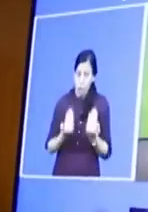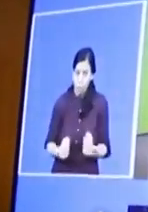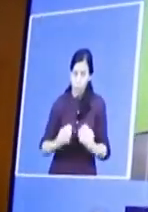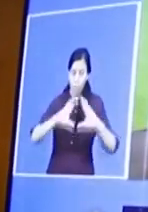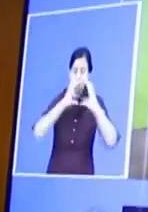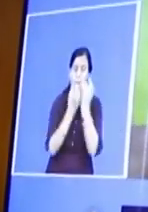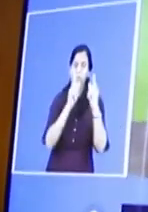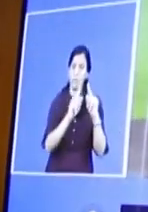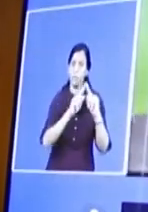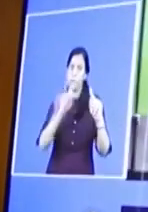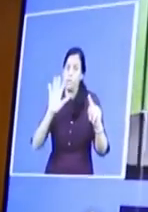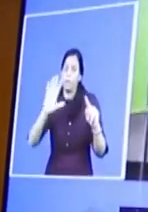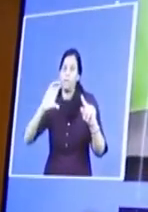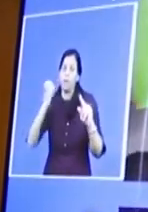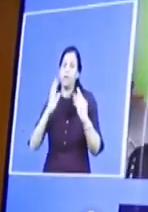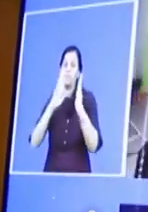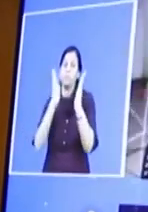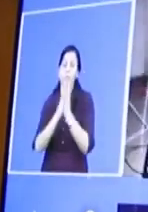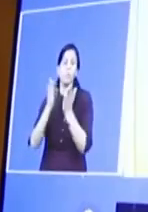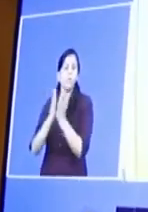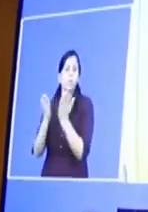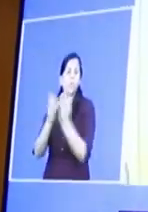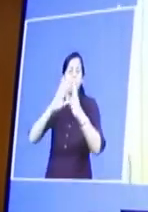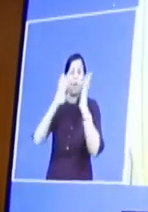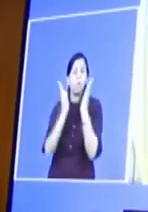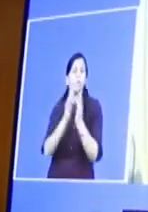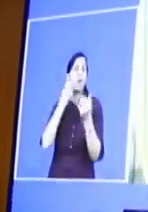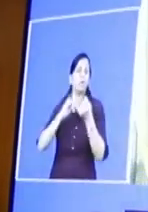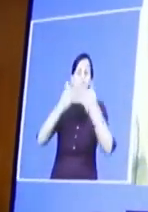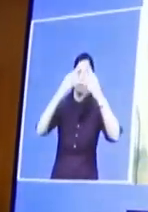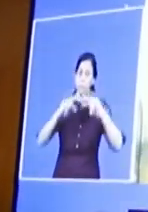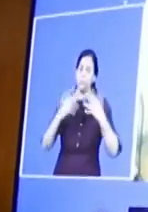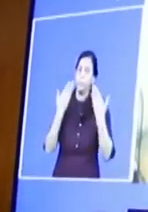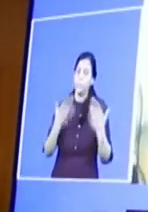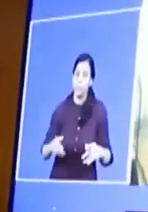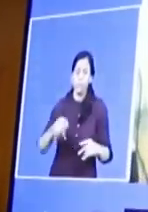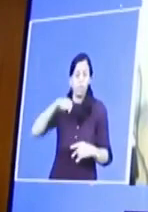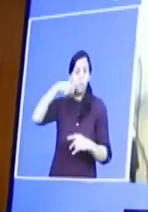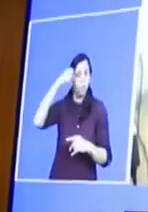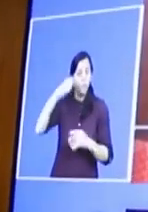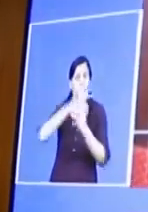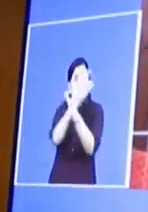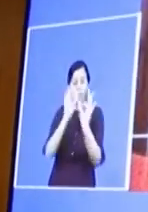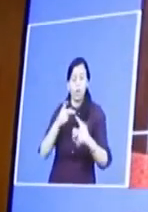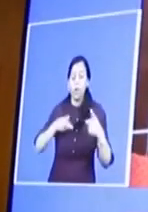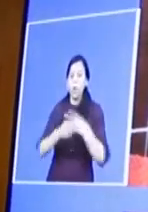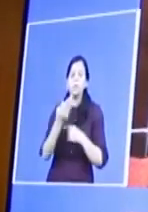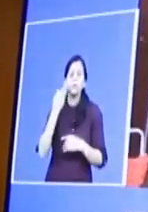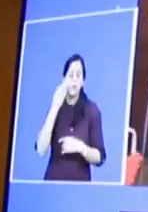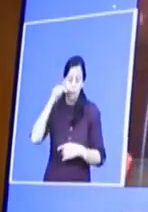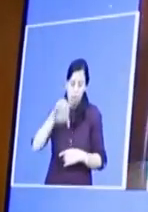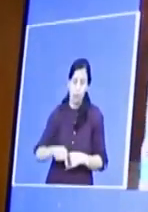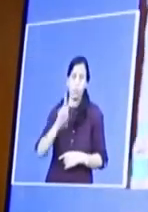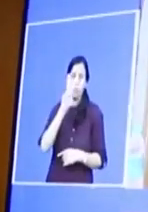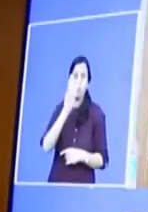गया। वर्तमान में कक्षा 1 से 5 तक की पाठ्य पुस्तकों का ISL में अनुवाद हो चुका है, जिसके डिजिटल कंटेंट को